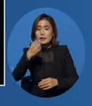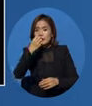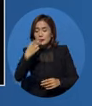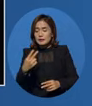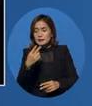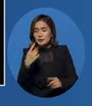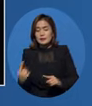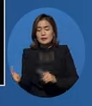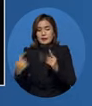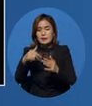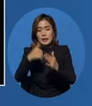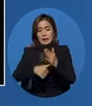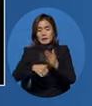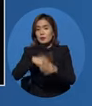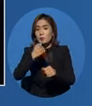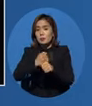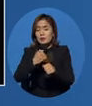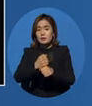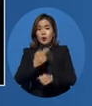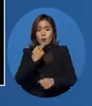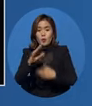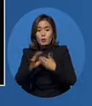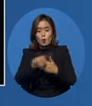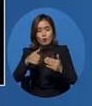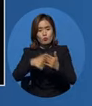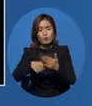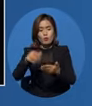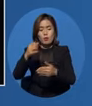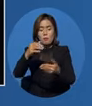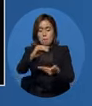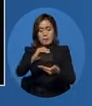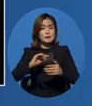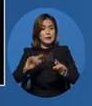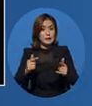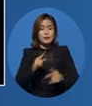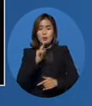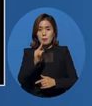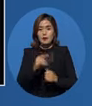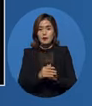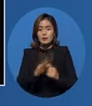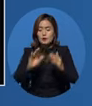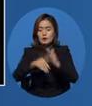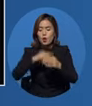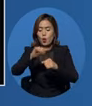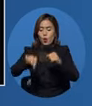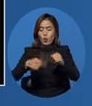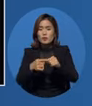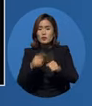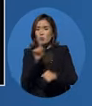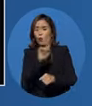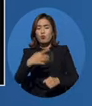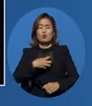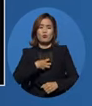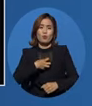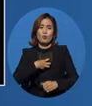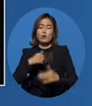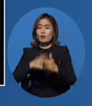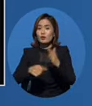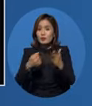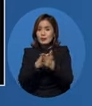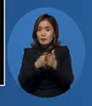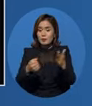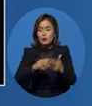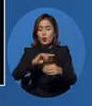어물 거래 생산하지 않으면 물건도 받아 주지 않겠다 거기에서 원전은 너무나 위험한 전원 이기 때문에